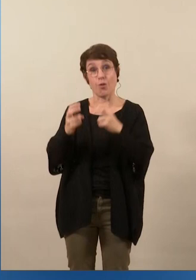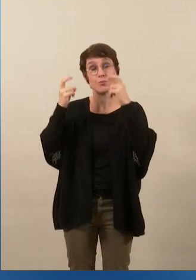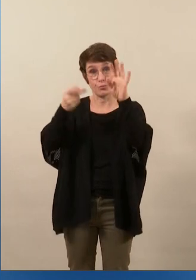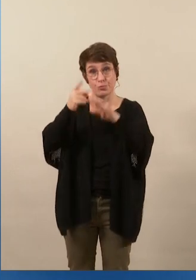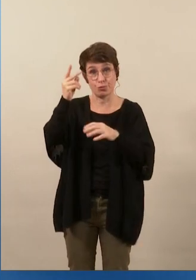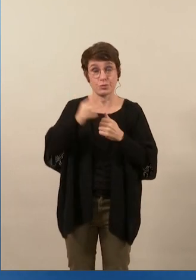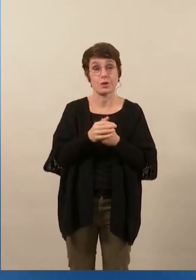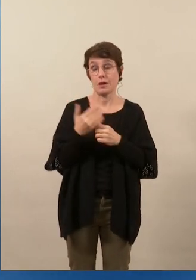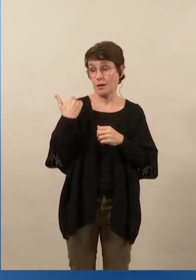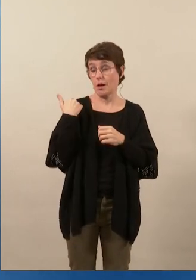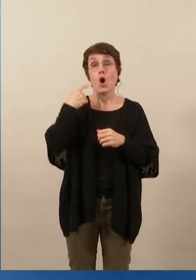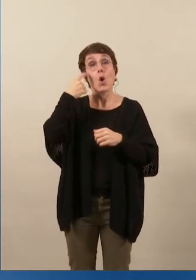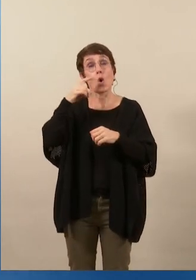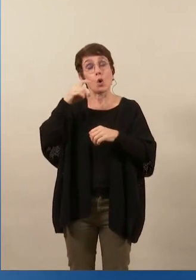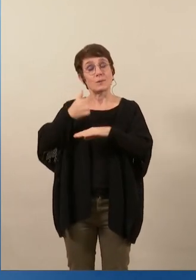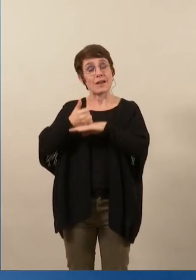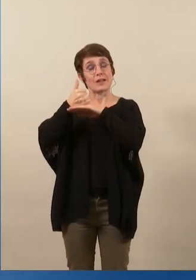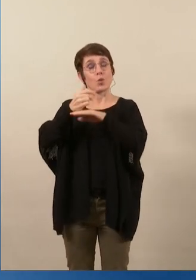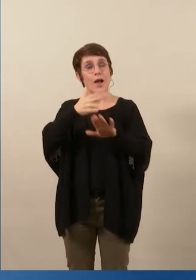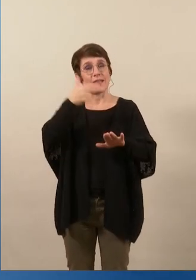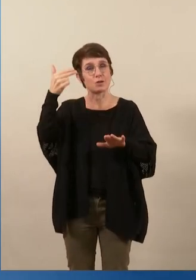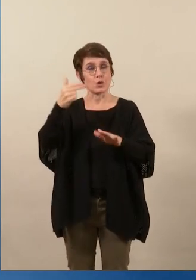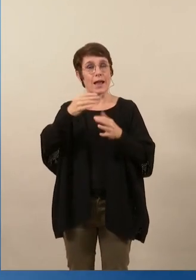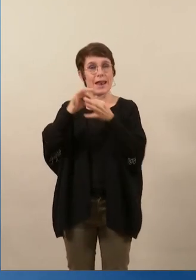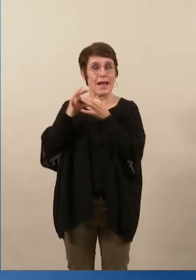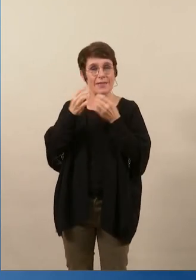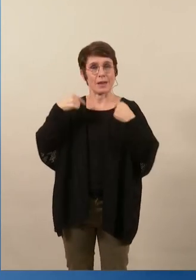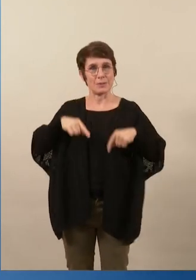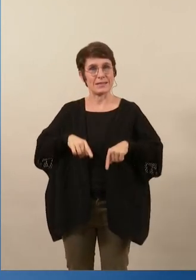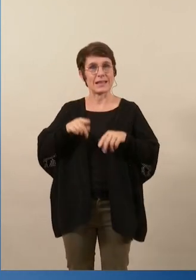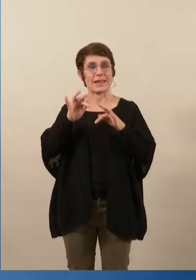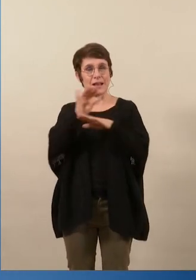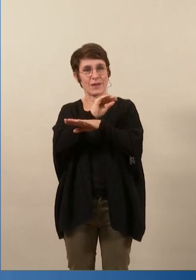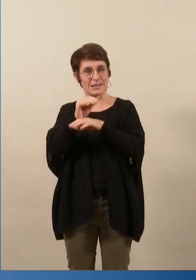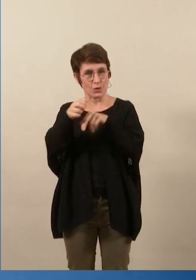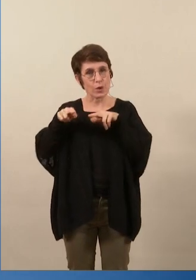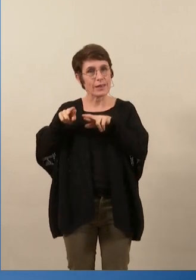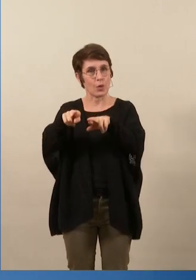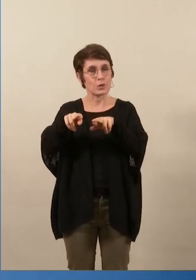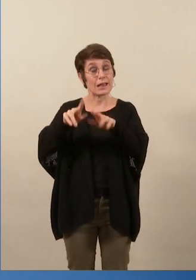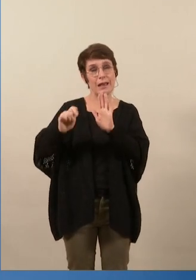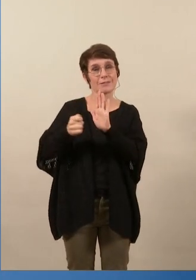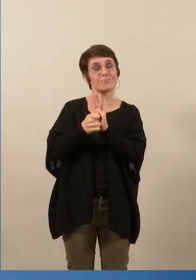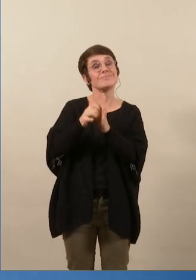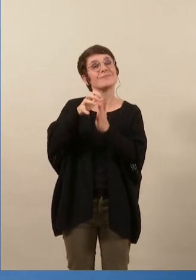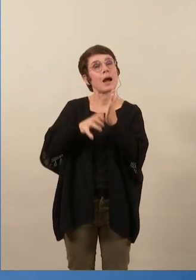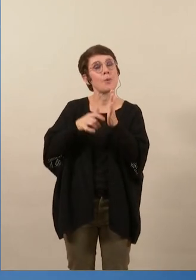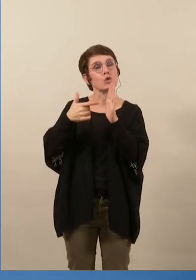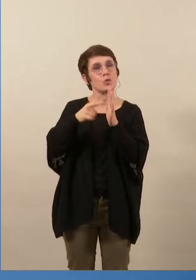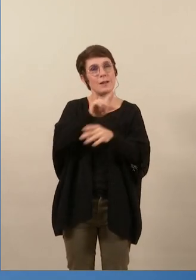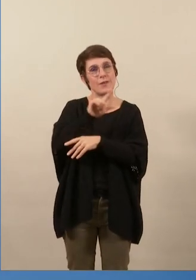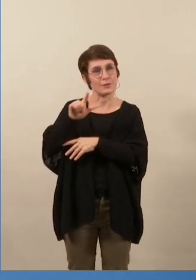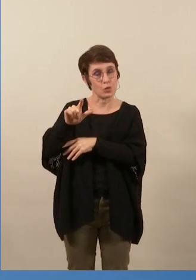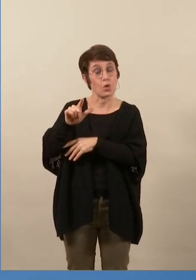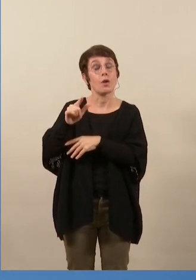National interministériel de la sécurité routière datant de 2022 montre que 87 %